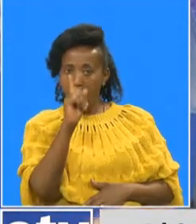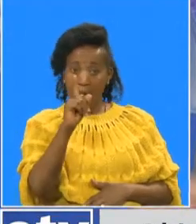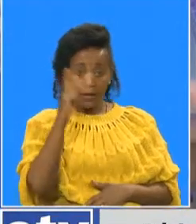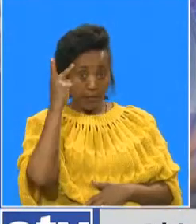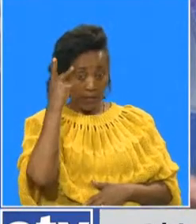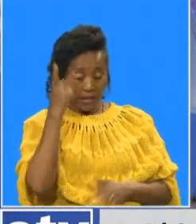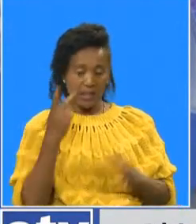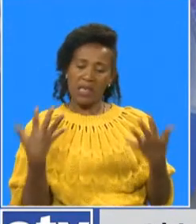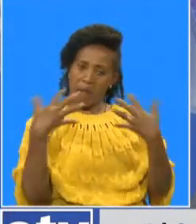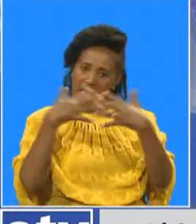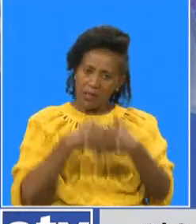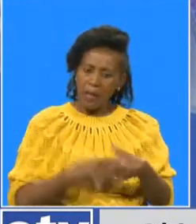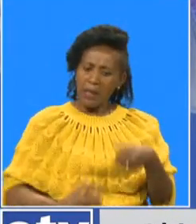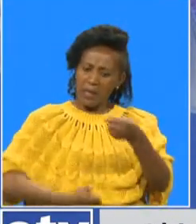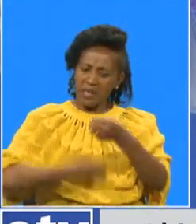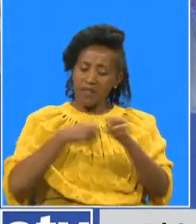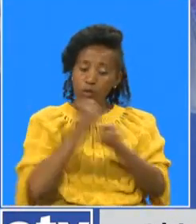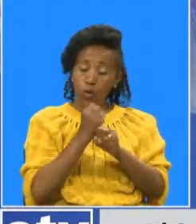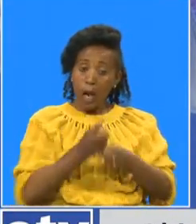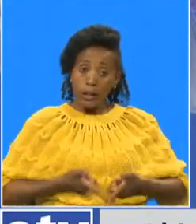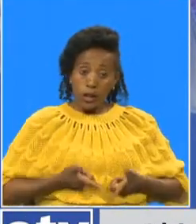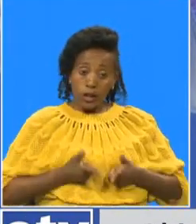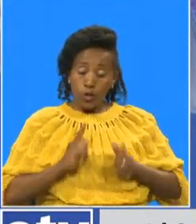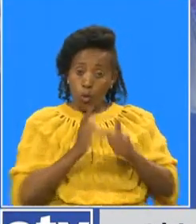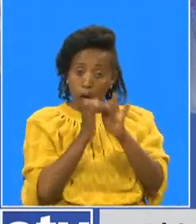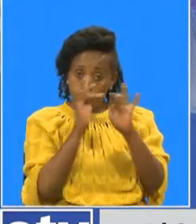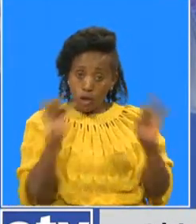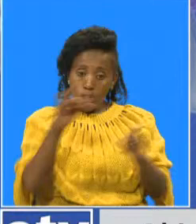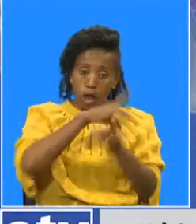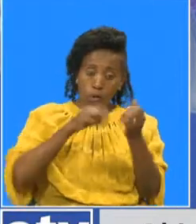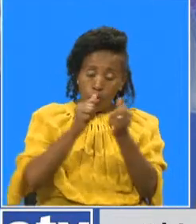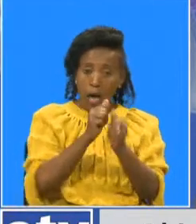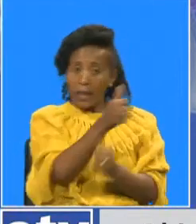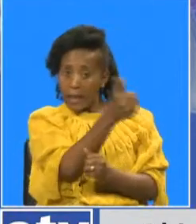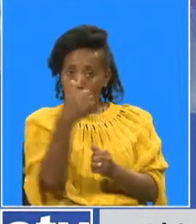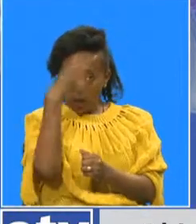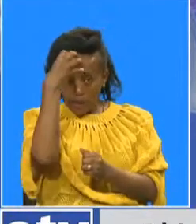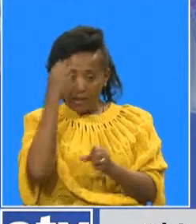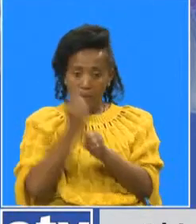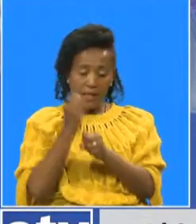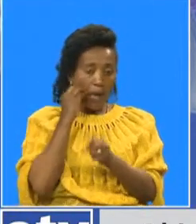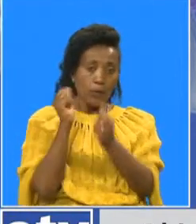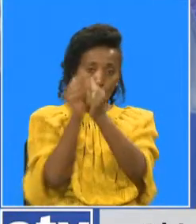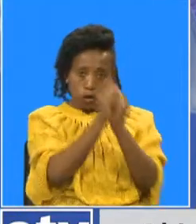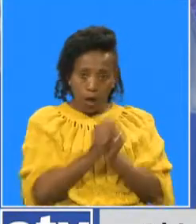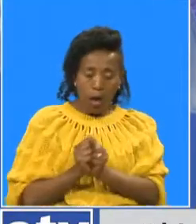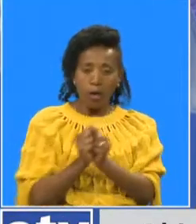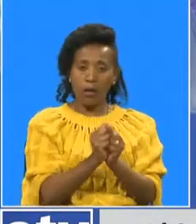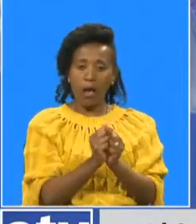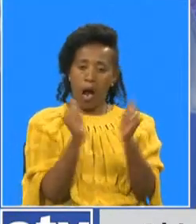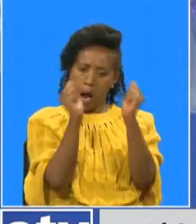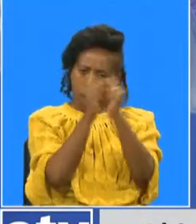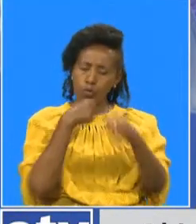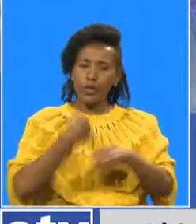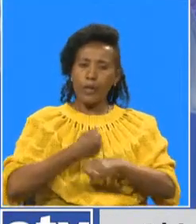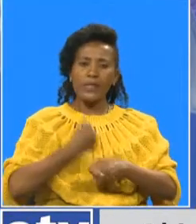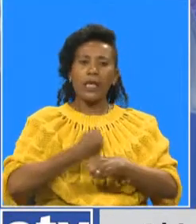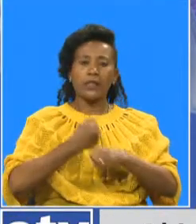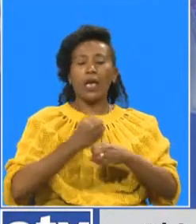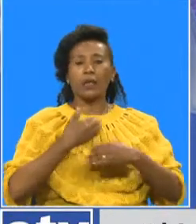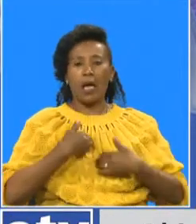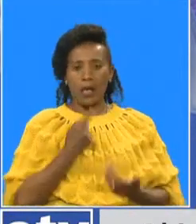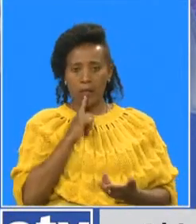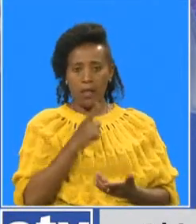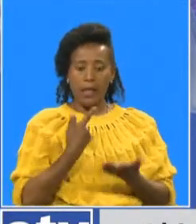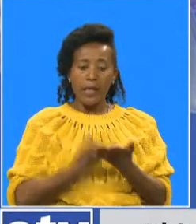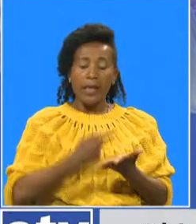ሚኒስትሪ የማስተባበር የመደገፍ ስራ ይኖራል እንጂ ከክልሎች ጋር ከሌሎች መንግስት መስሪያ ቤቶች ጋር አብሮ የመስራት ስራ አለ።